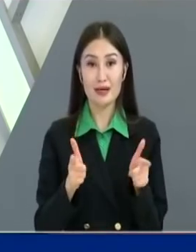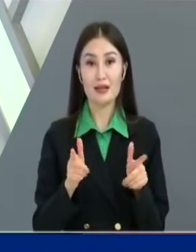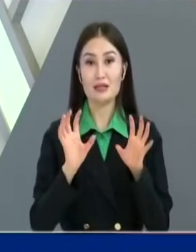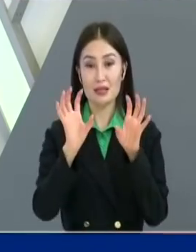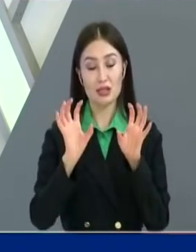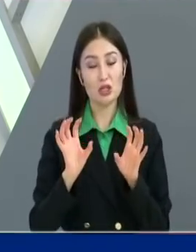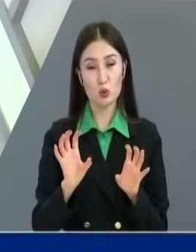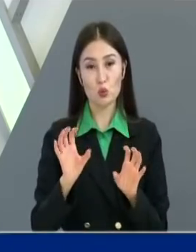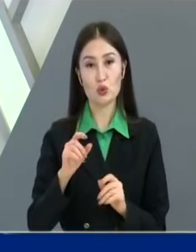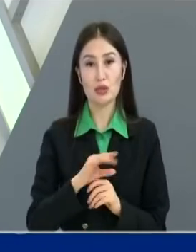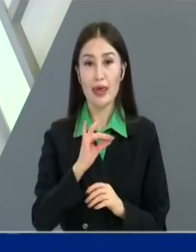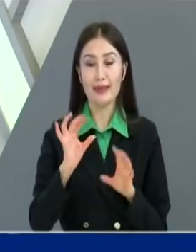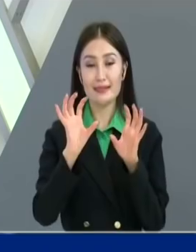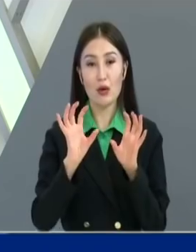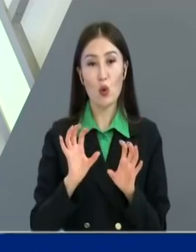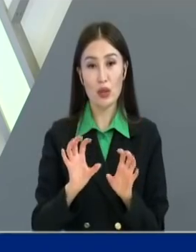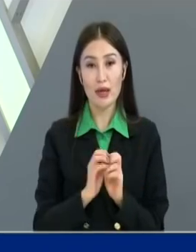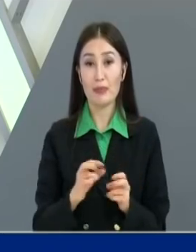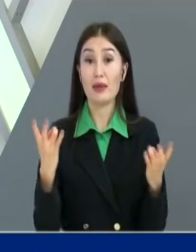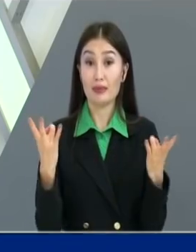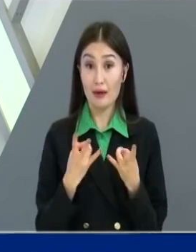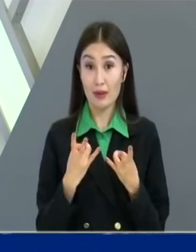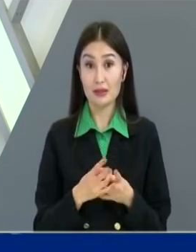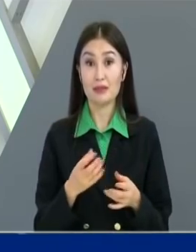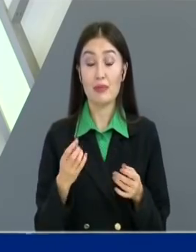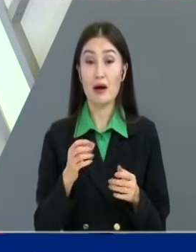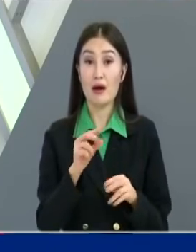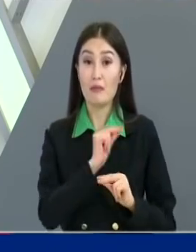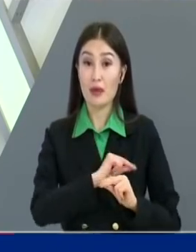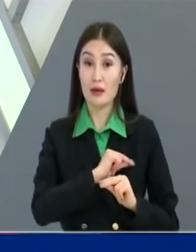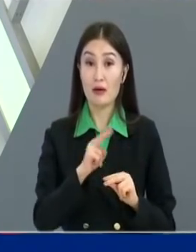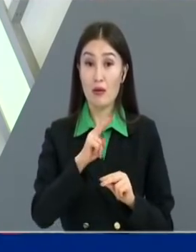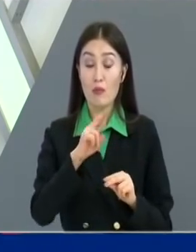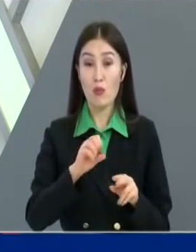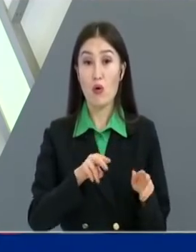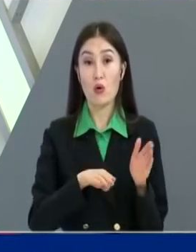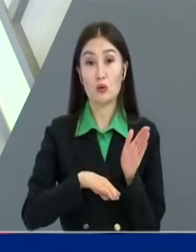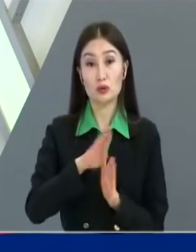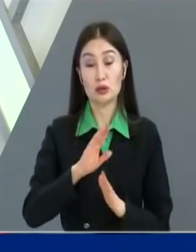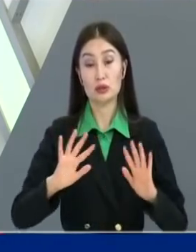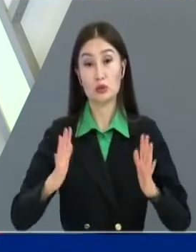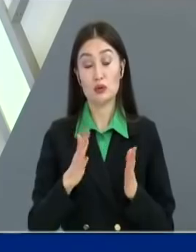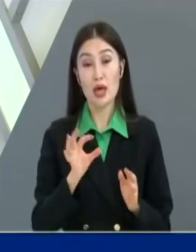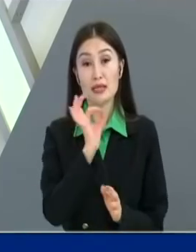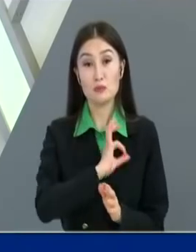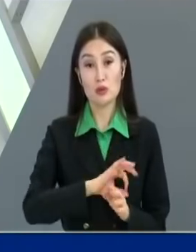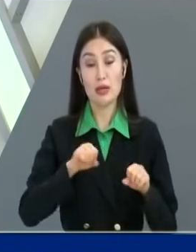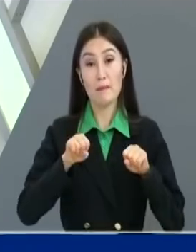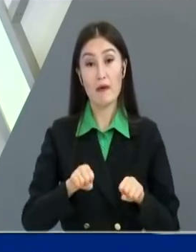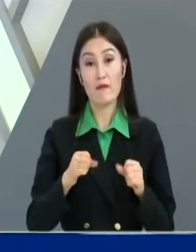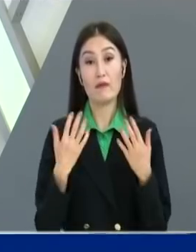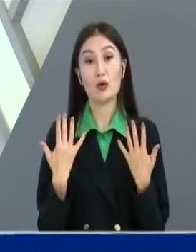соответствии с Конституцией и законами. Необходимо предпринять меры для урегулирования ситуации, используя правовые